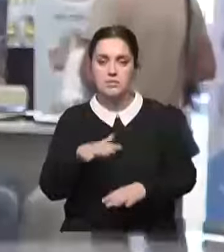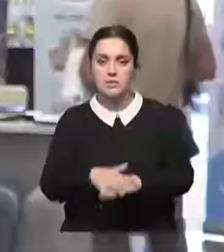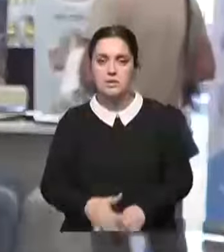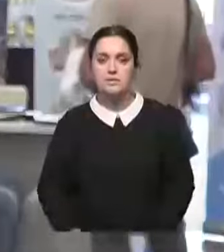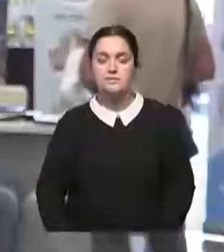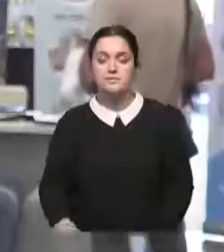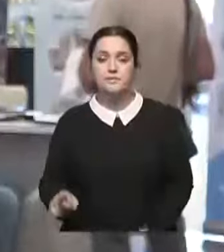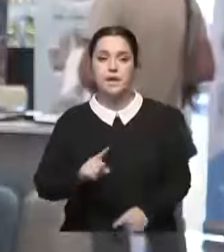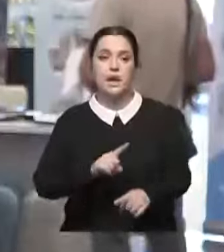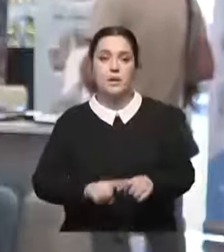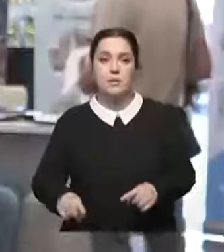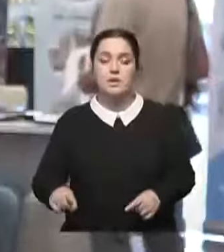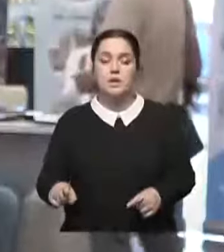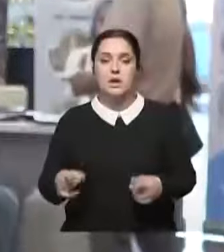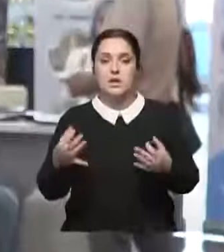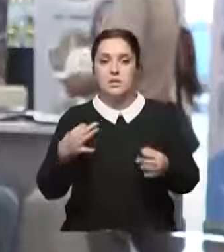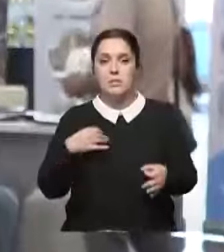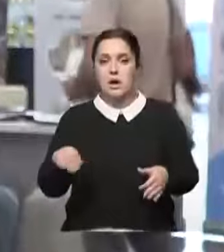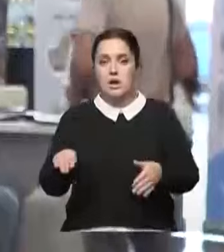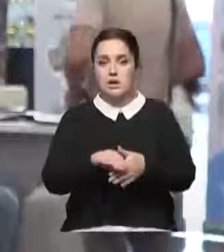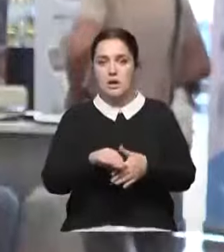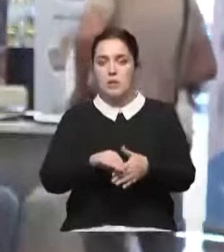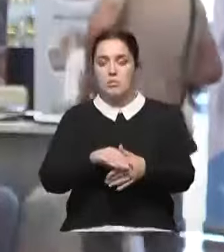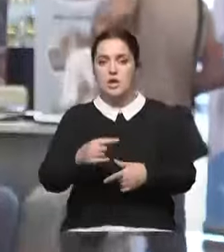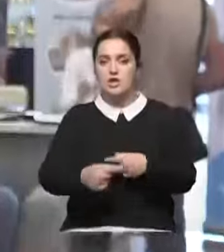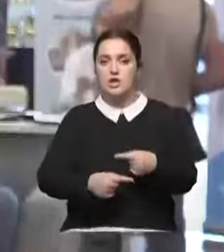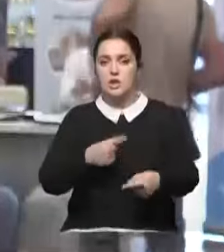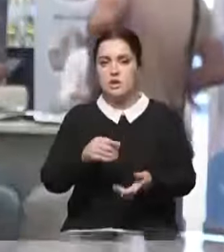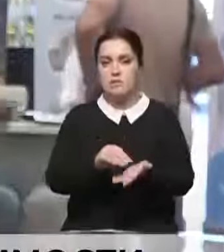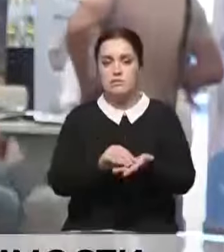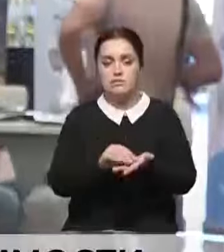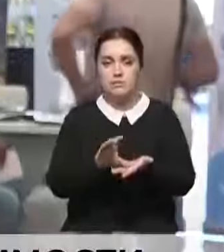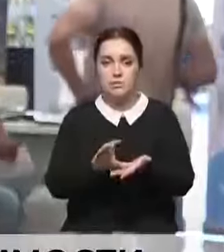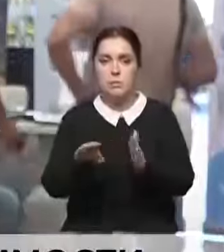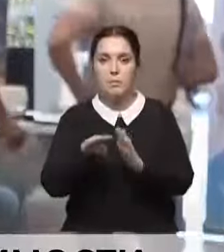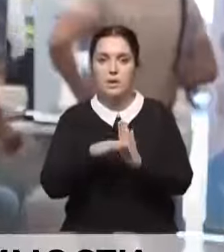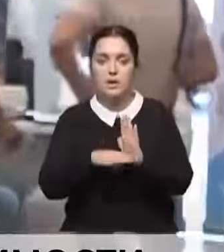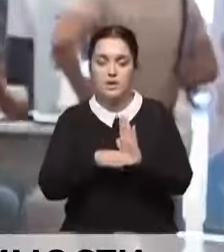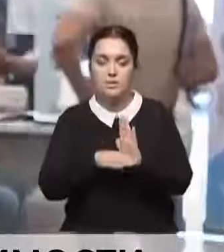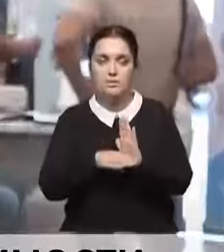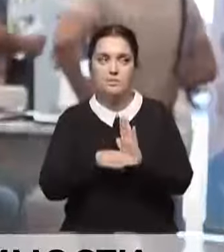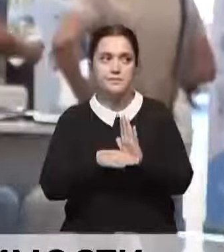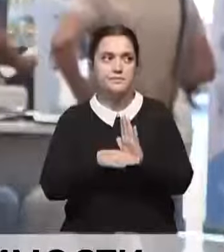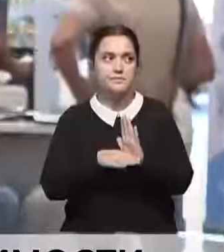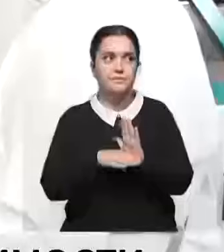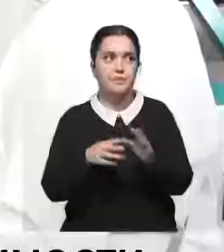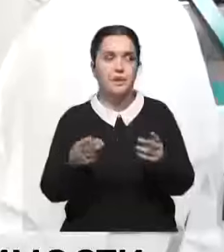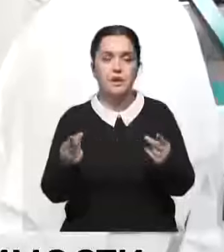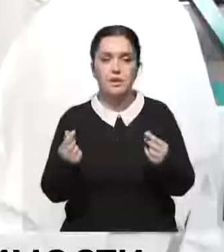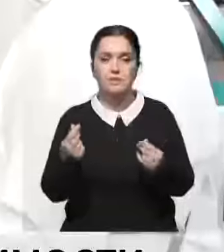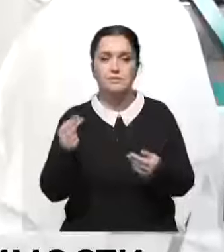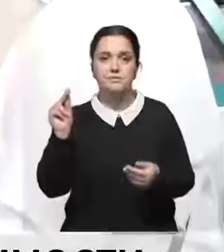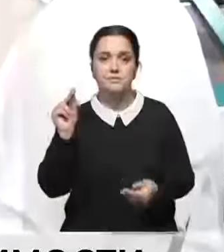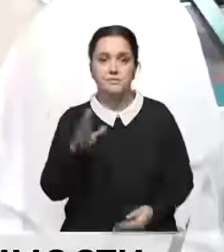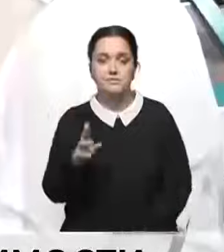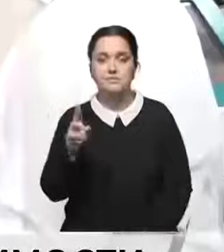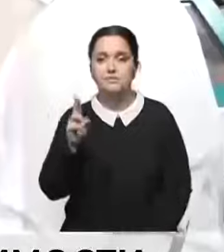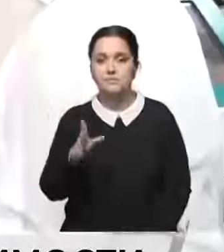быстрый, доступный. Мы копили через депозит, через программу деньги и купили